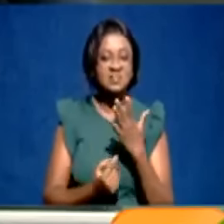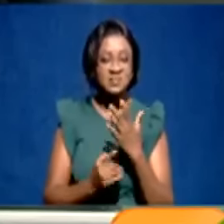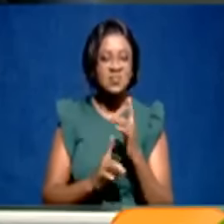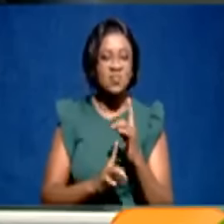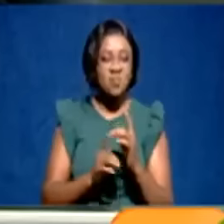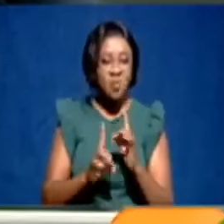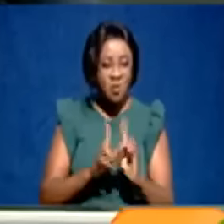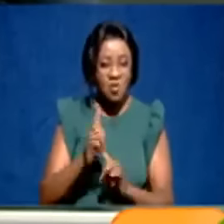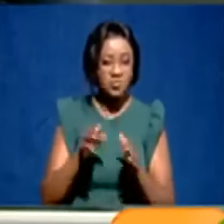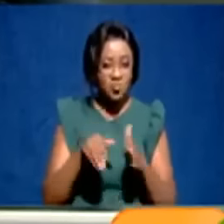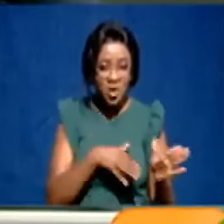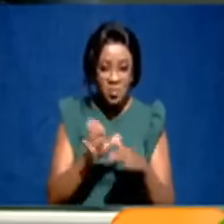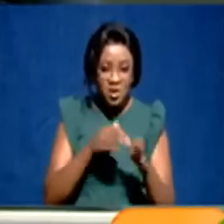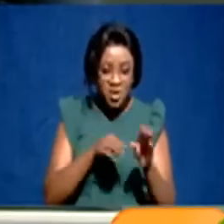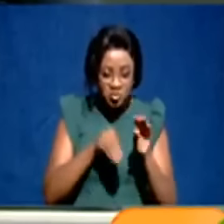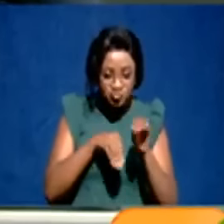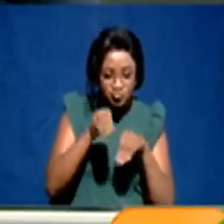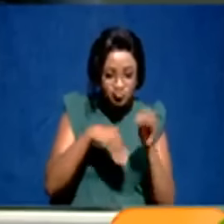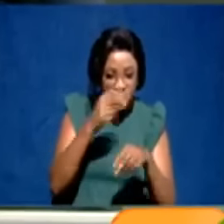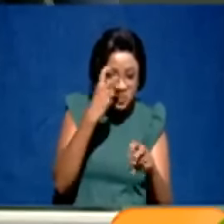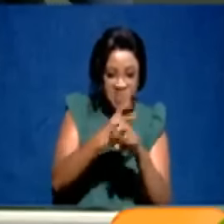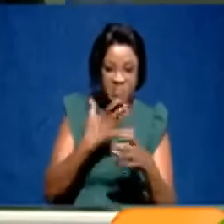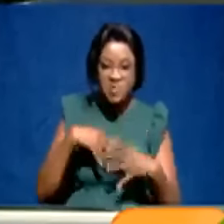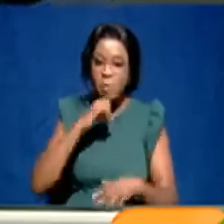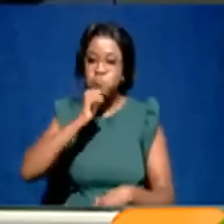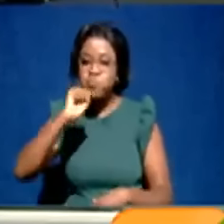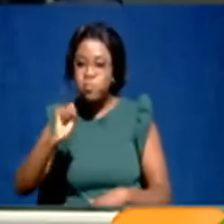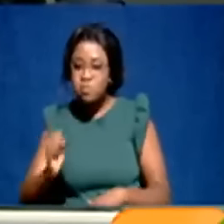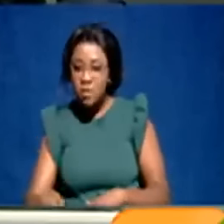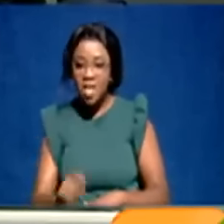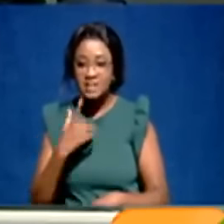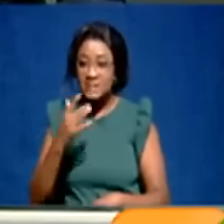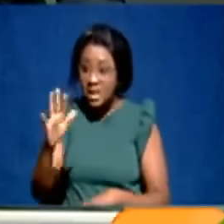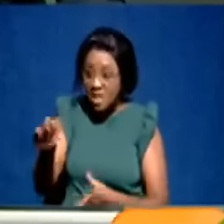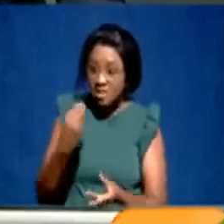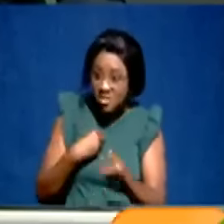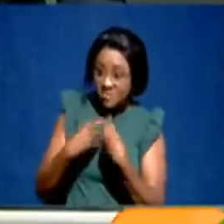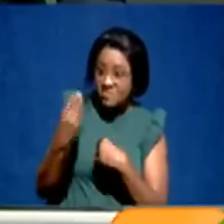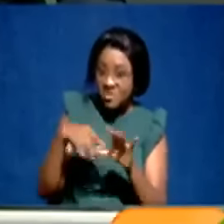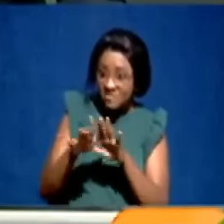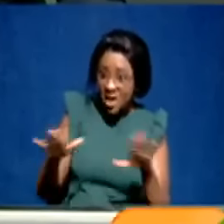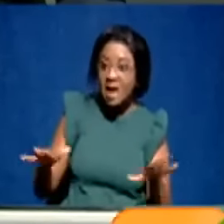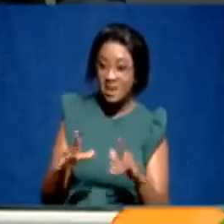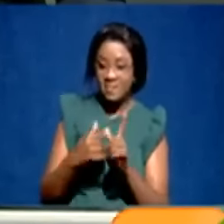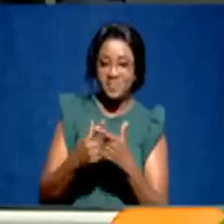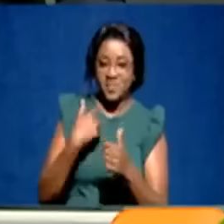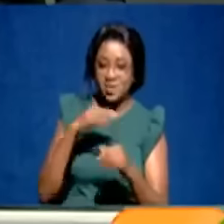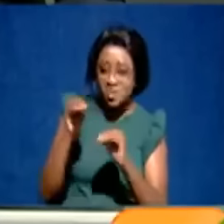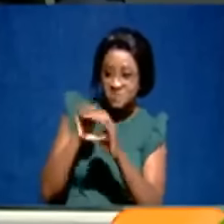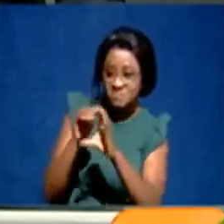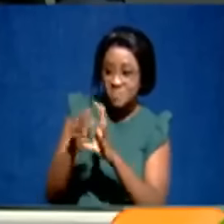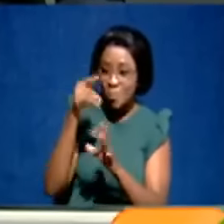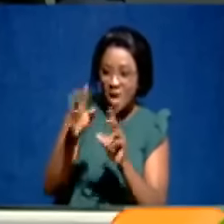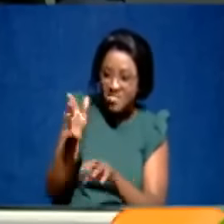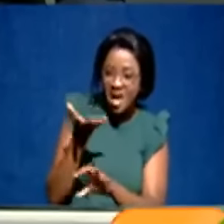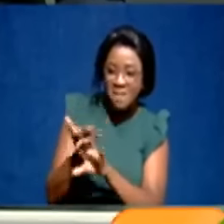imeibuka, ambapo wazee wanahadaiwa mashamba kwa misingi ya uekezaji kwa kutumia jiwe linalodaiwa kuwa lenye thamani.